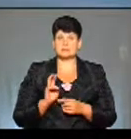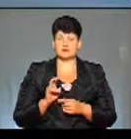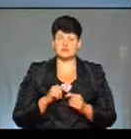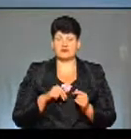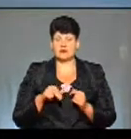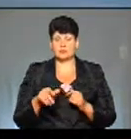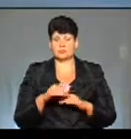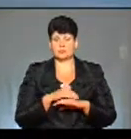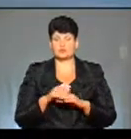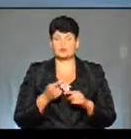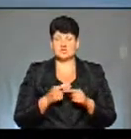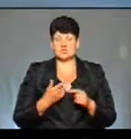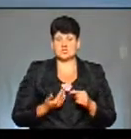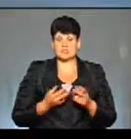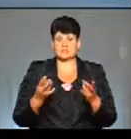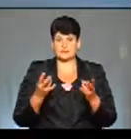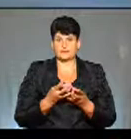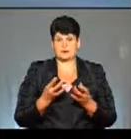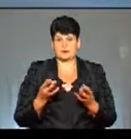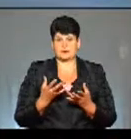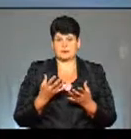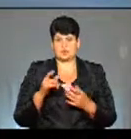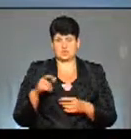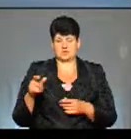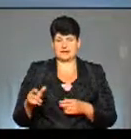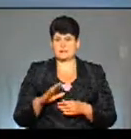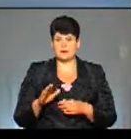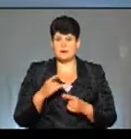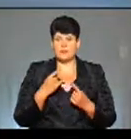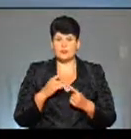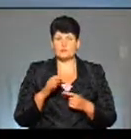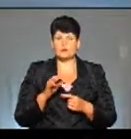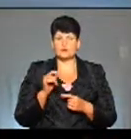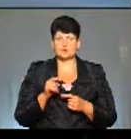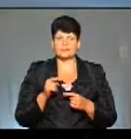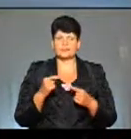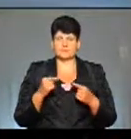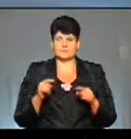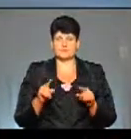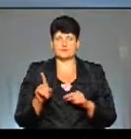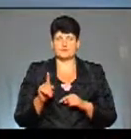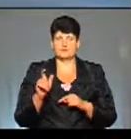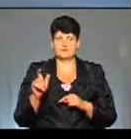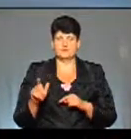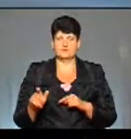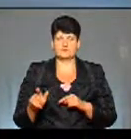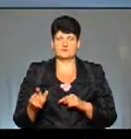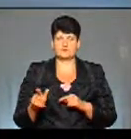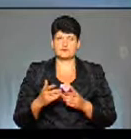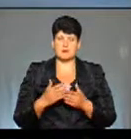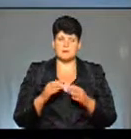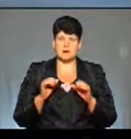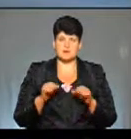життєво необхідна така потреба людини просто. Не говорячи вже про те інше, що людина це має